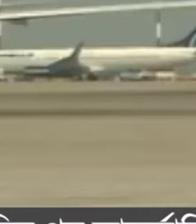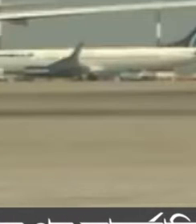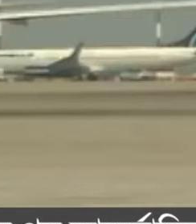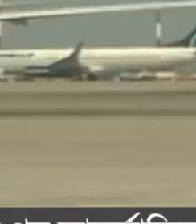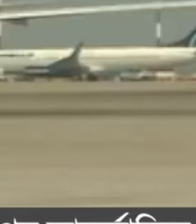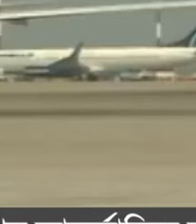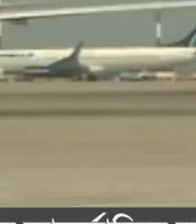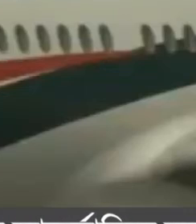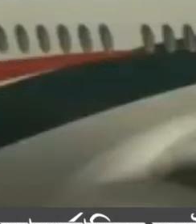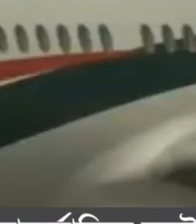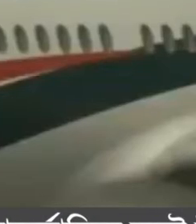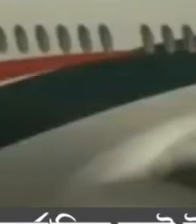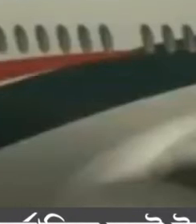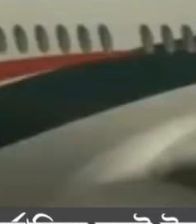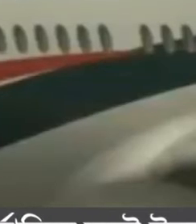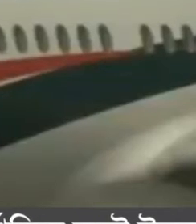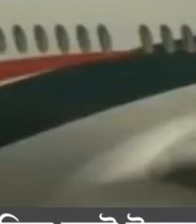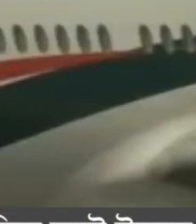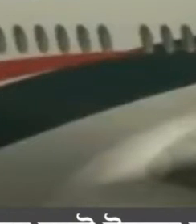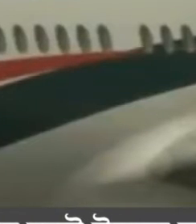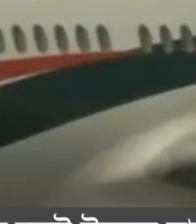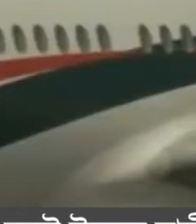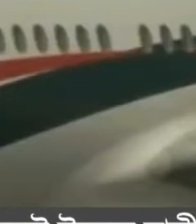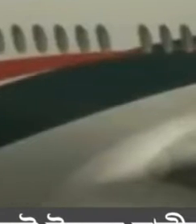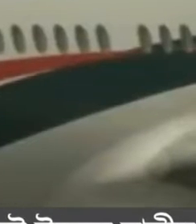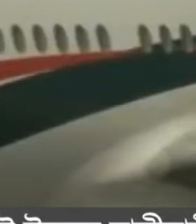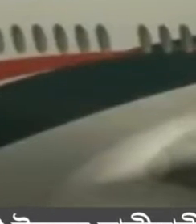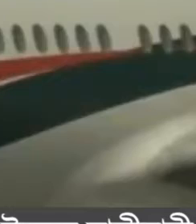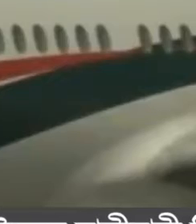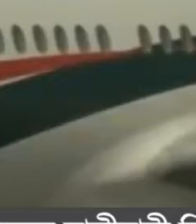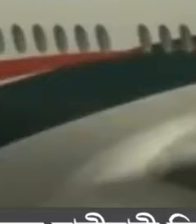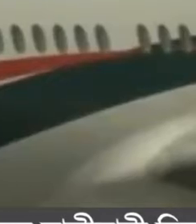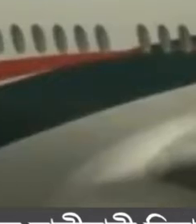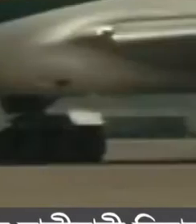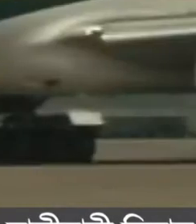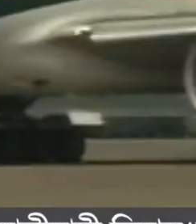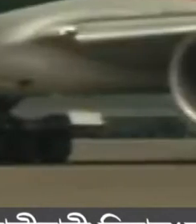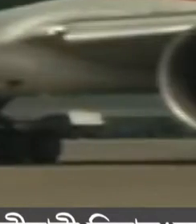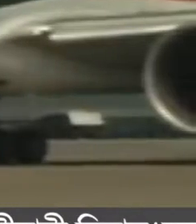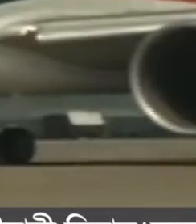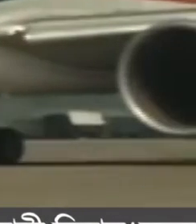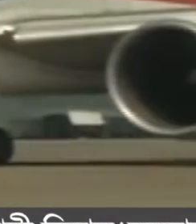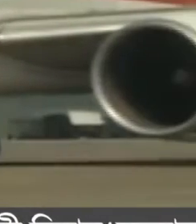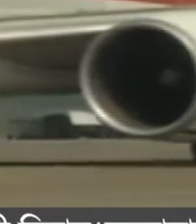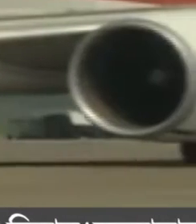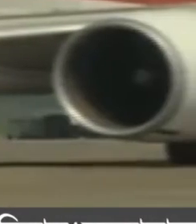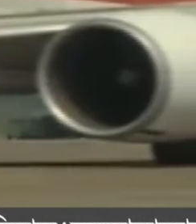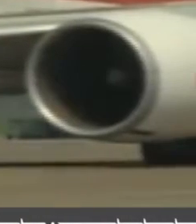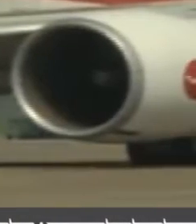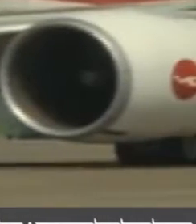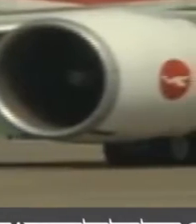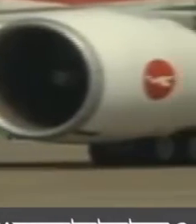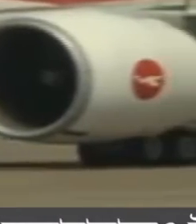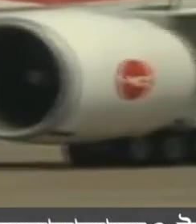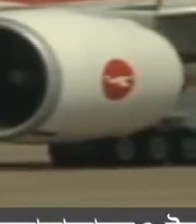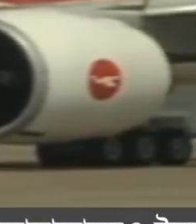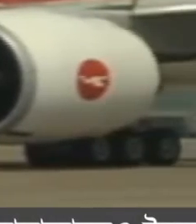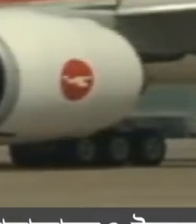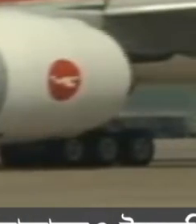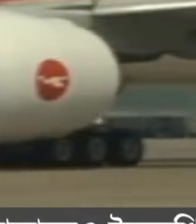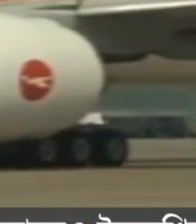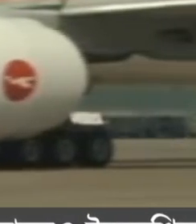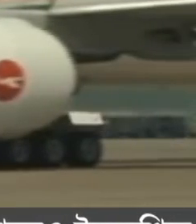86 দিন বন্ধের পর মঙ্গলবার 16 জুন থেকে আন্তর্জাতিক রুটে যাত্রীবাহী বিমান চলাচল শুরু হয়েছে। কাতার এয়ারওয়েজের